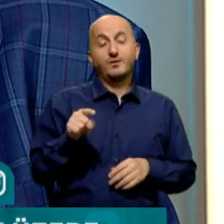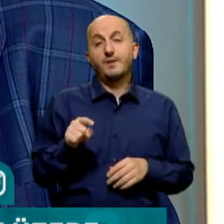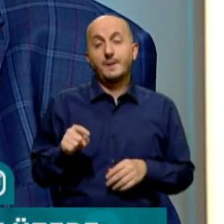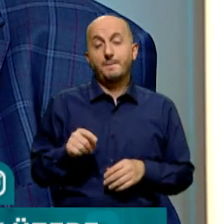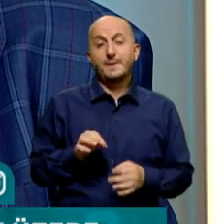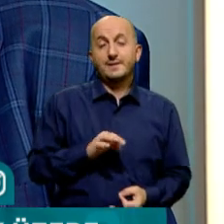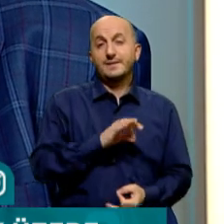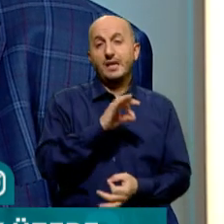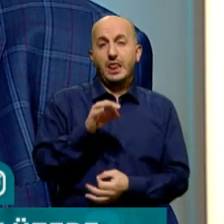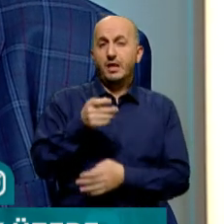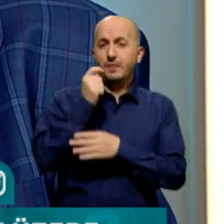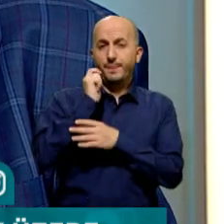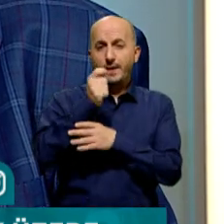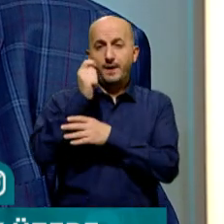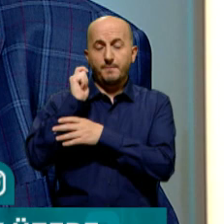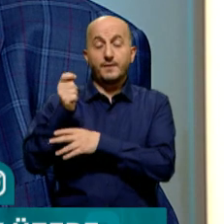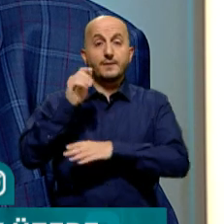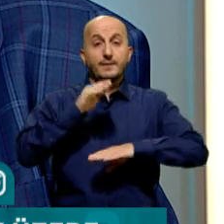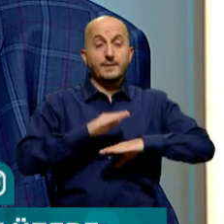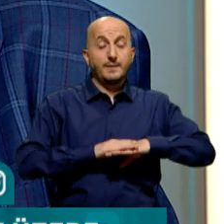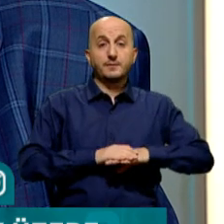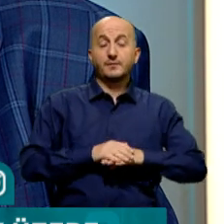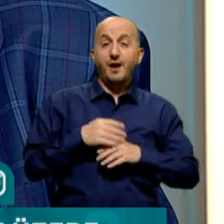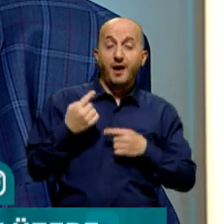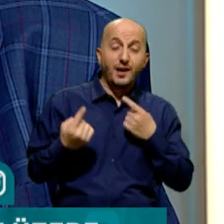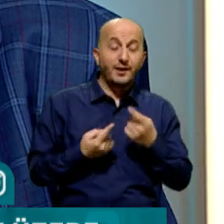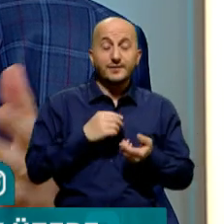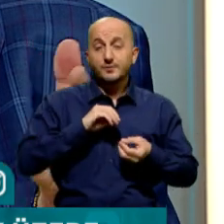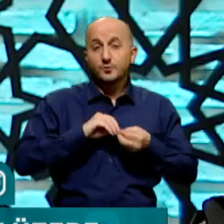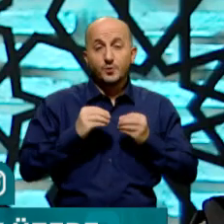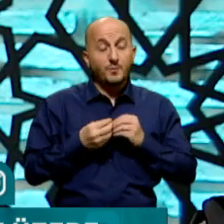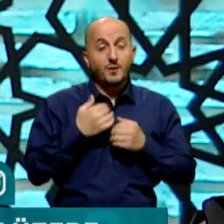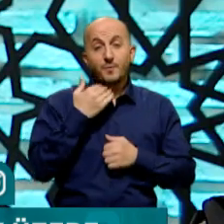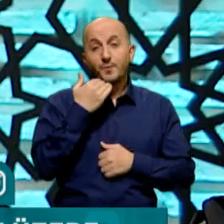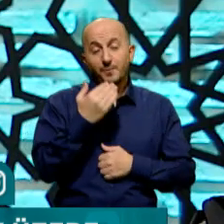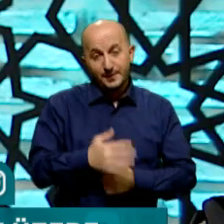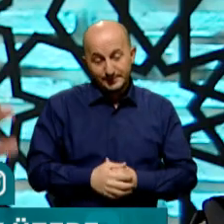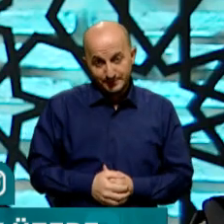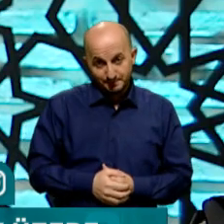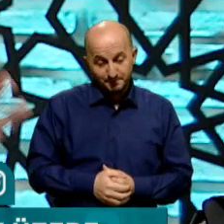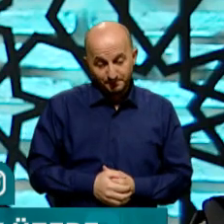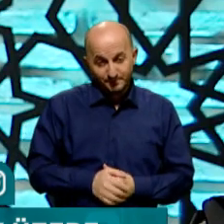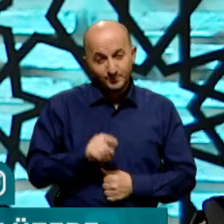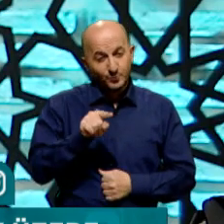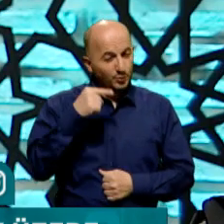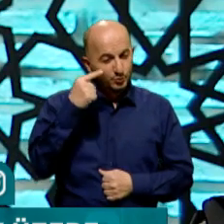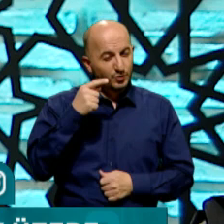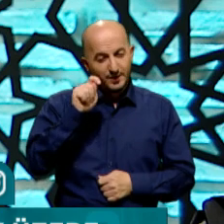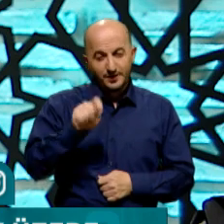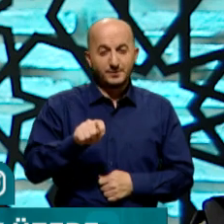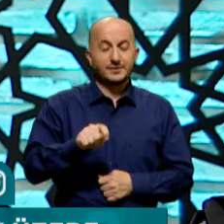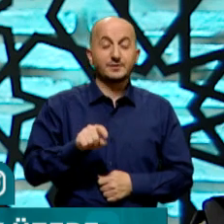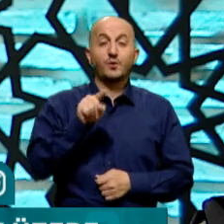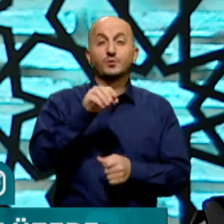söyleyeyim insanlara irşatta bulunsa, herhangi bir sıkıntı olur mu? Olmaz. Bu önce bu niyetle yapsınlar. Evet. Peki. Onun